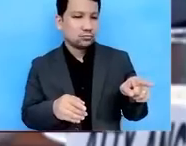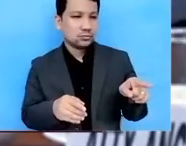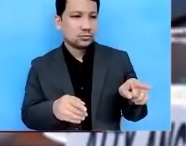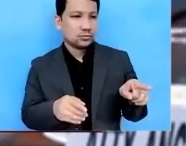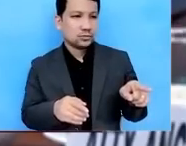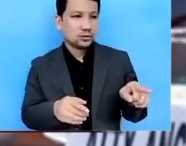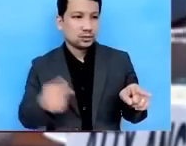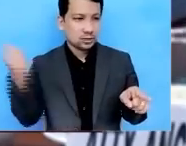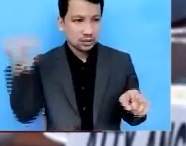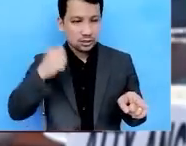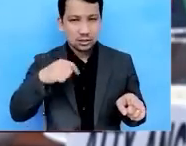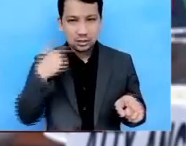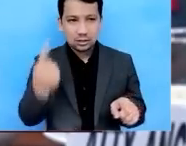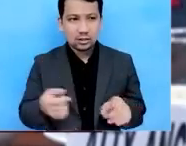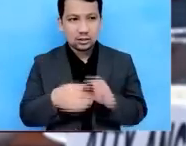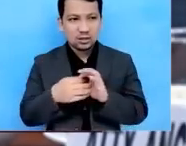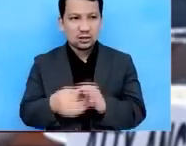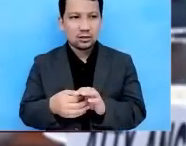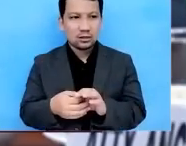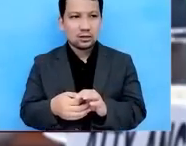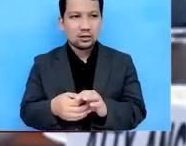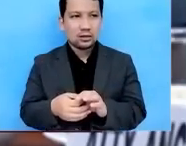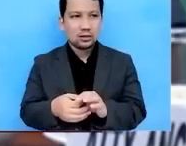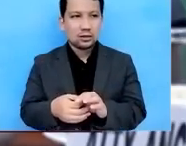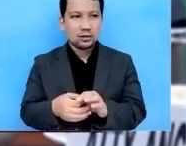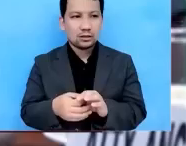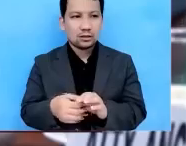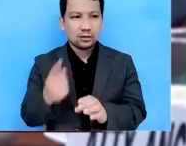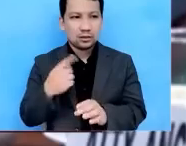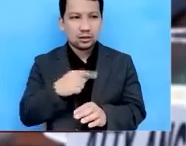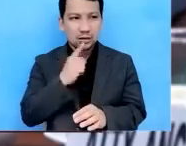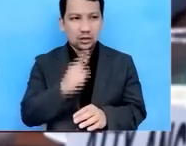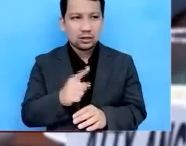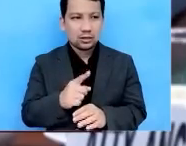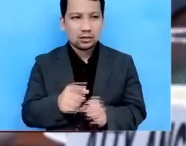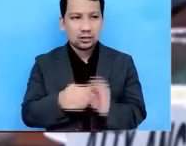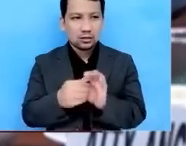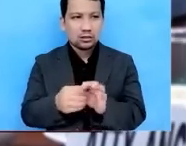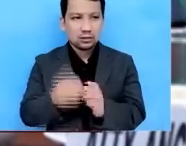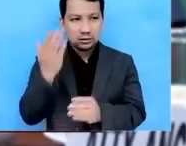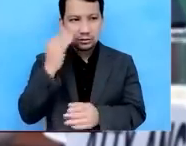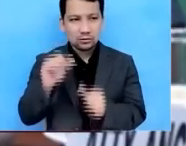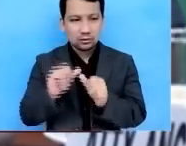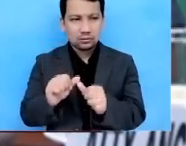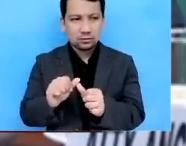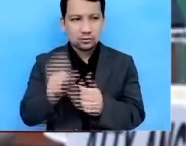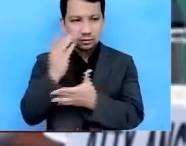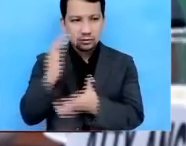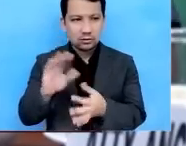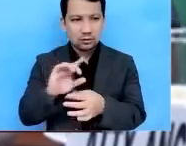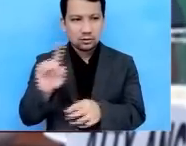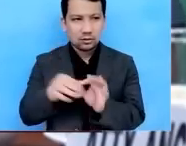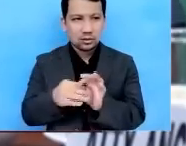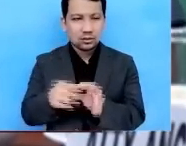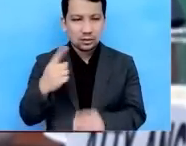ako, tumbal ako. Ang sabi po, kung nakita ko, binugbog daw ako, hindi ko talaga alam yan. Ngayon po, ang nangyari po,